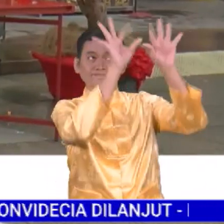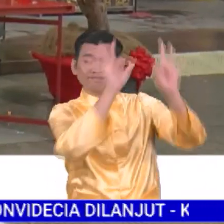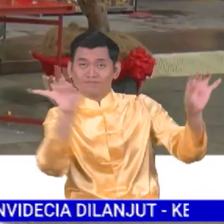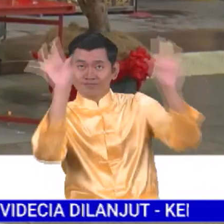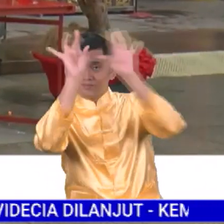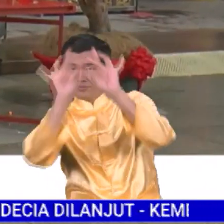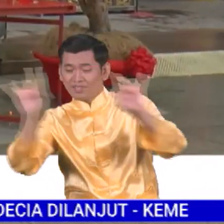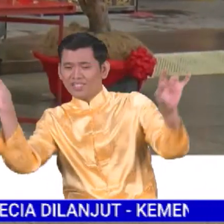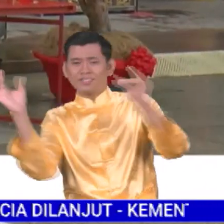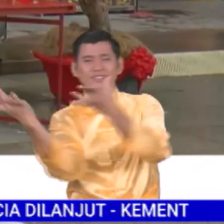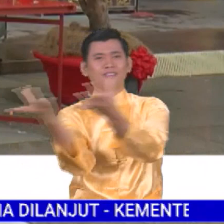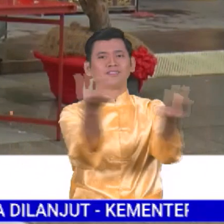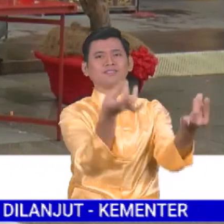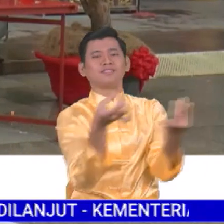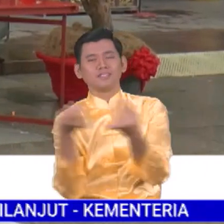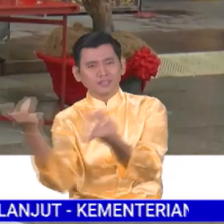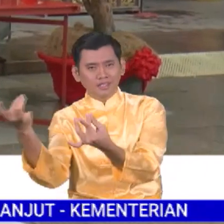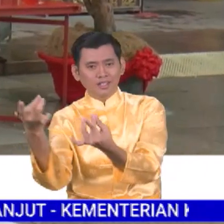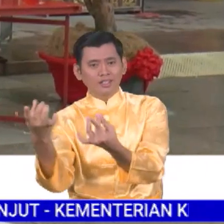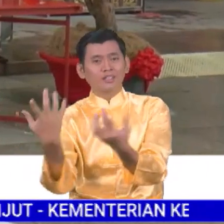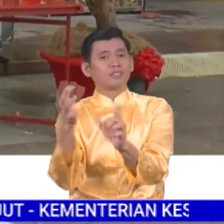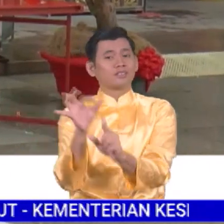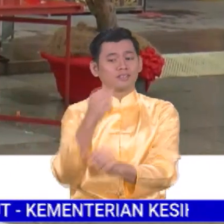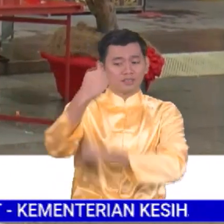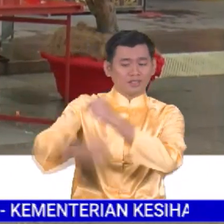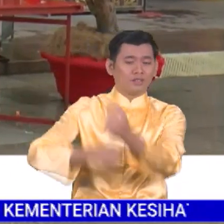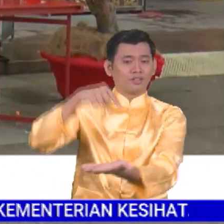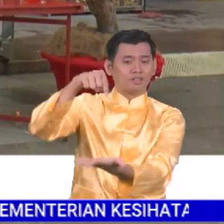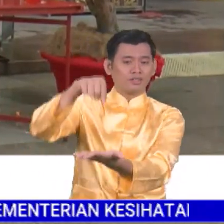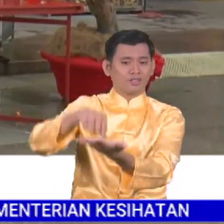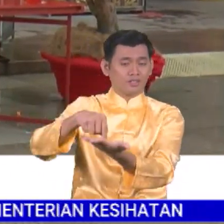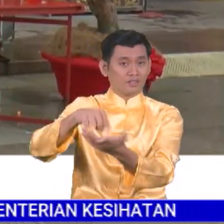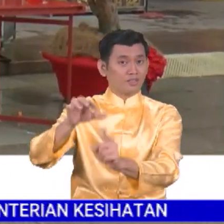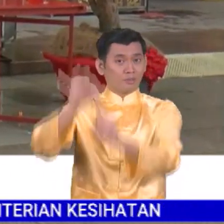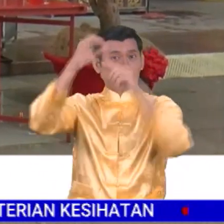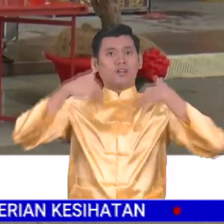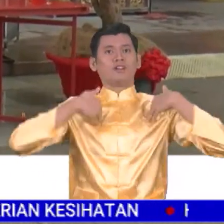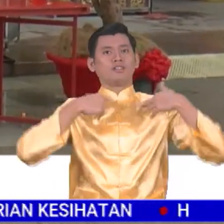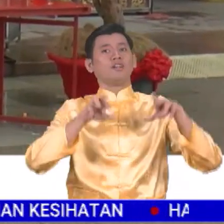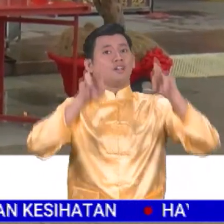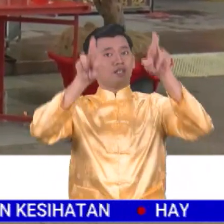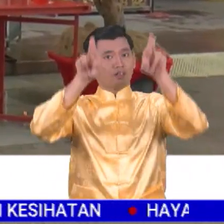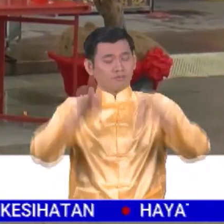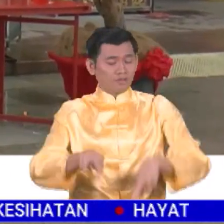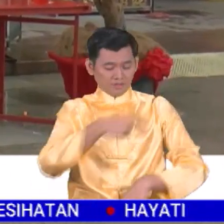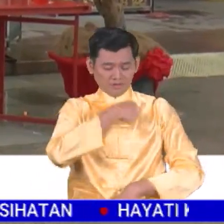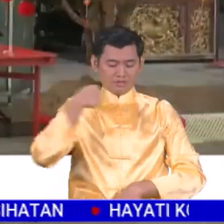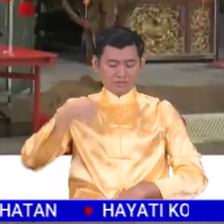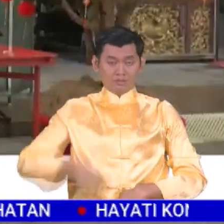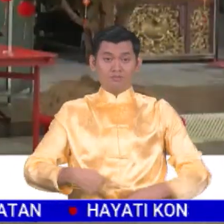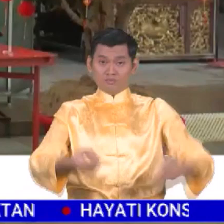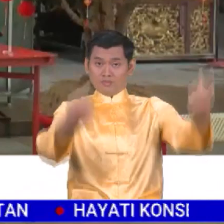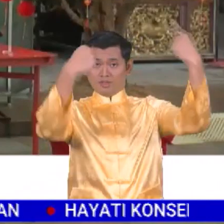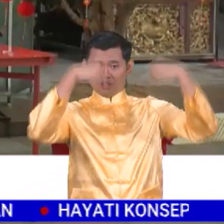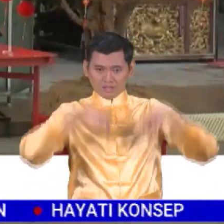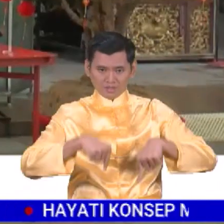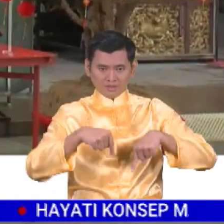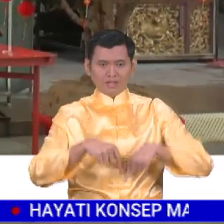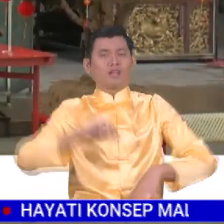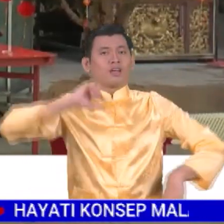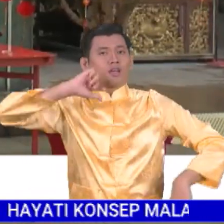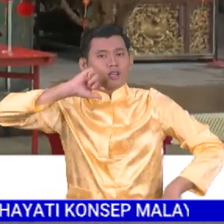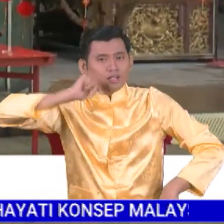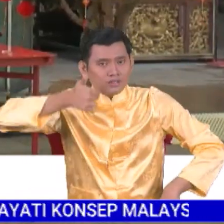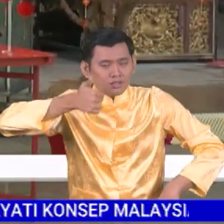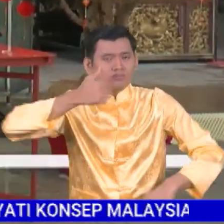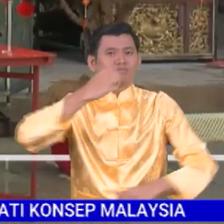ada special sikit. Ini China punya orang alas baru ala datang. So saya harap tahun